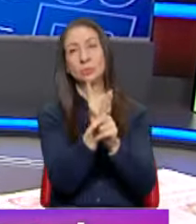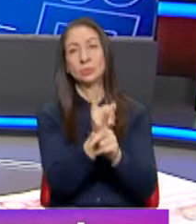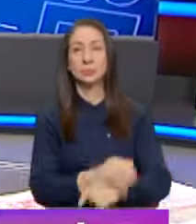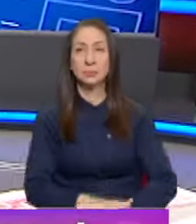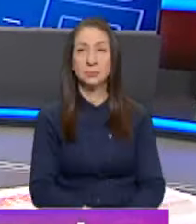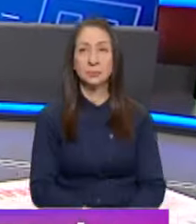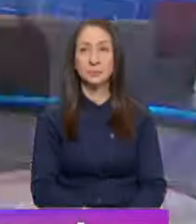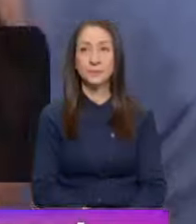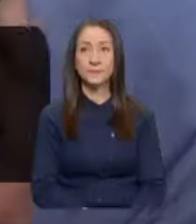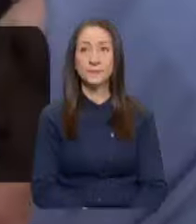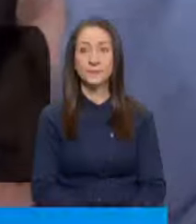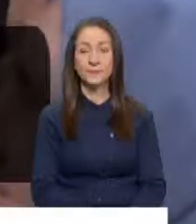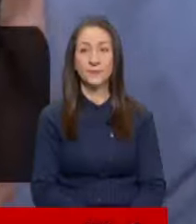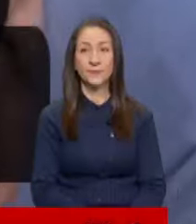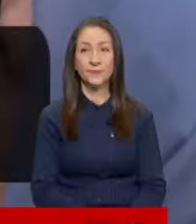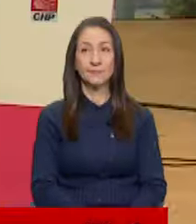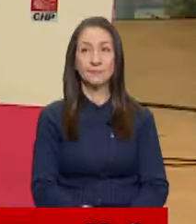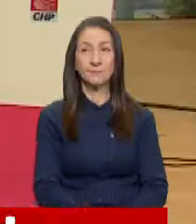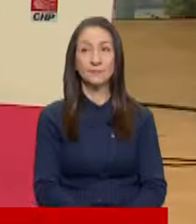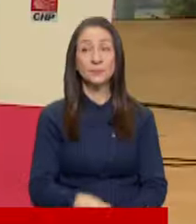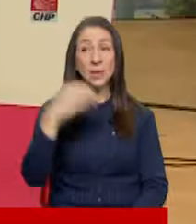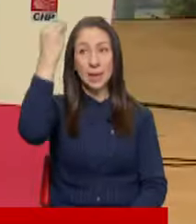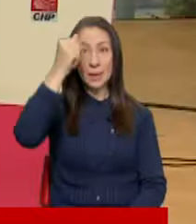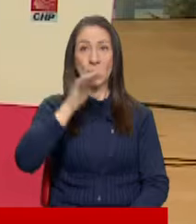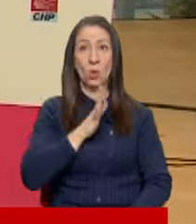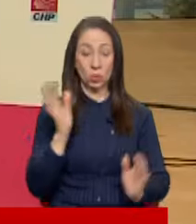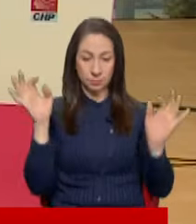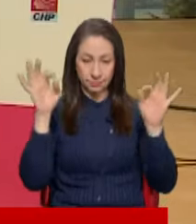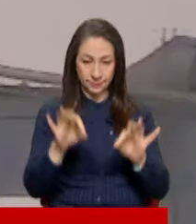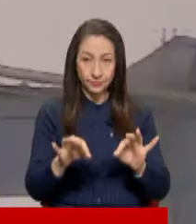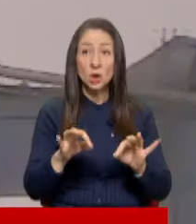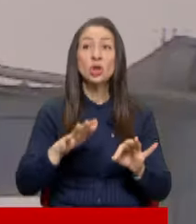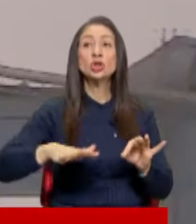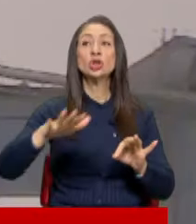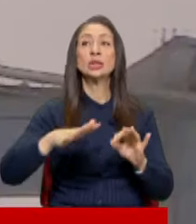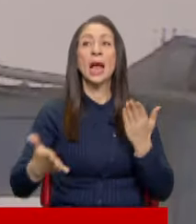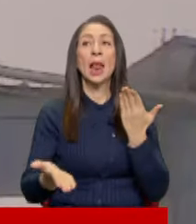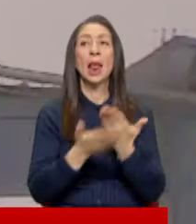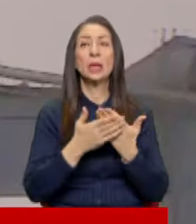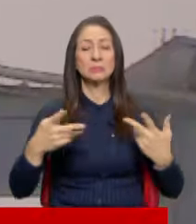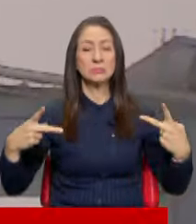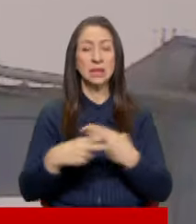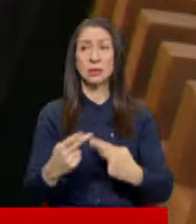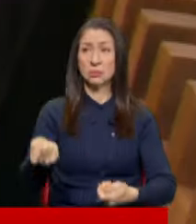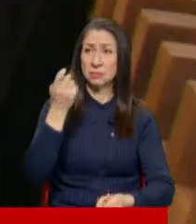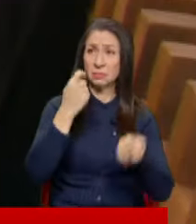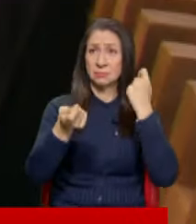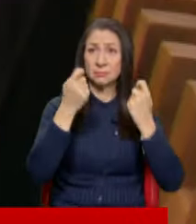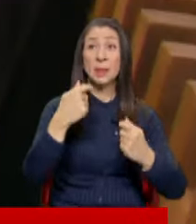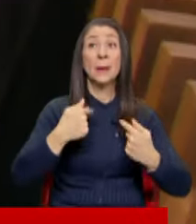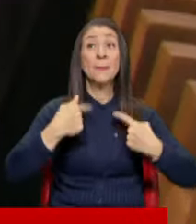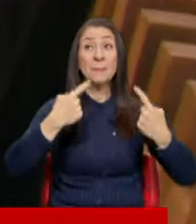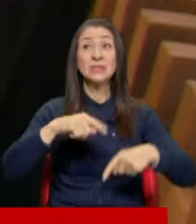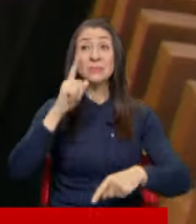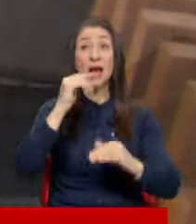yoksulluğa Senden gurur duyuyor Allah razı olsun İmamoğlu gelirse sosyal yardımlar kesilir dediler Biz